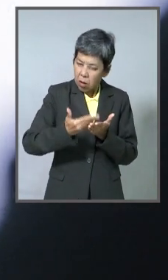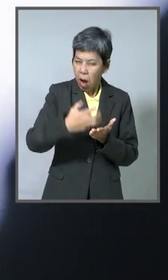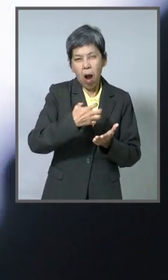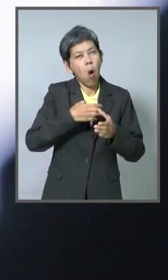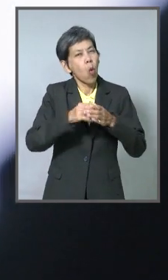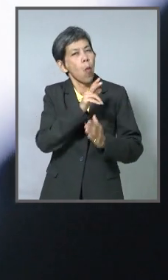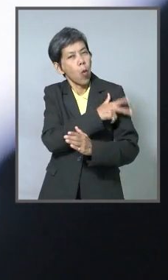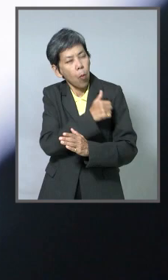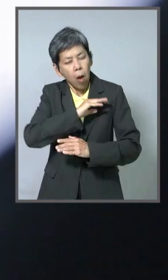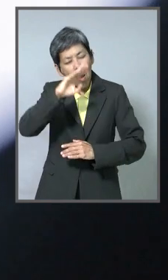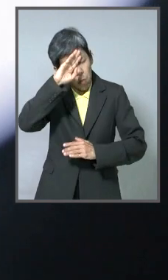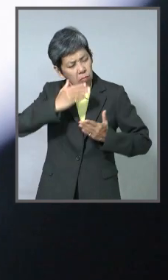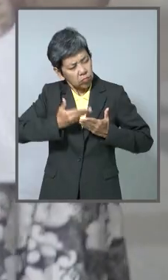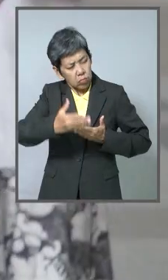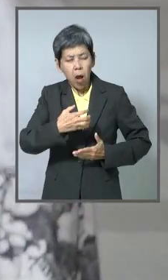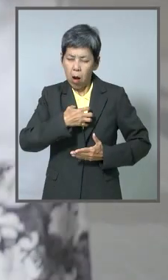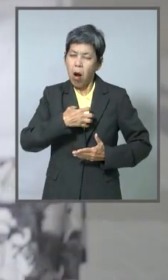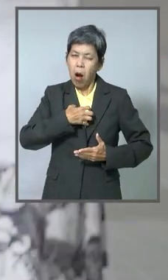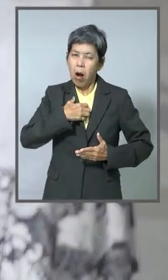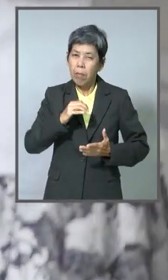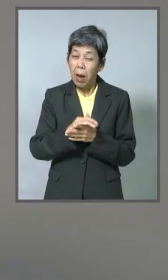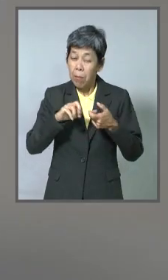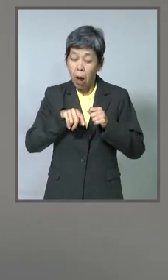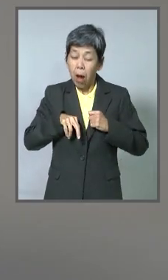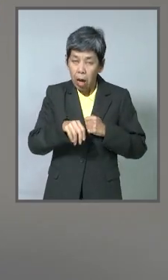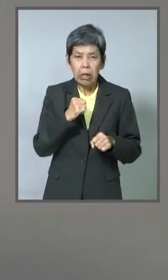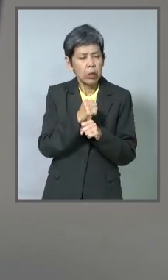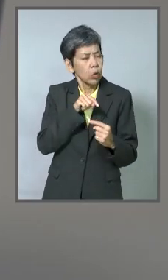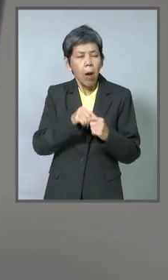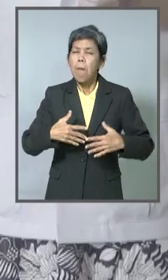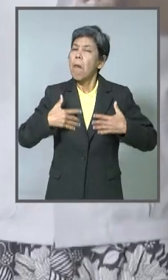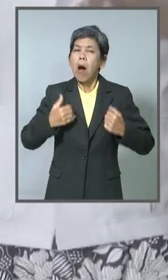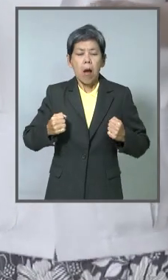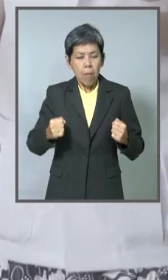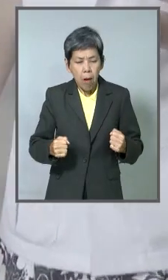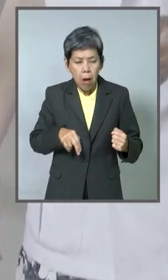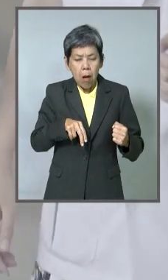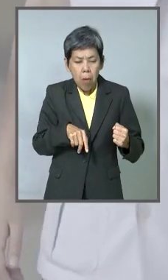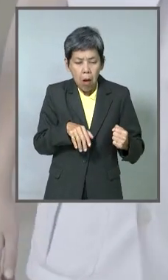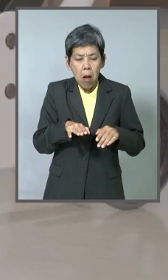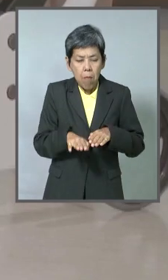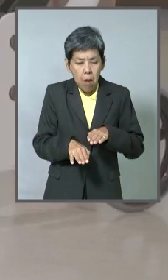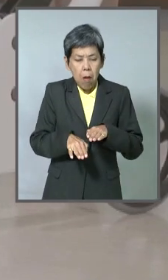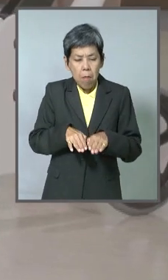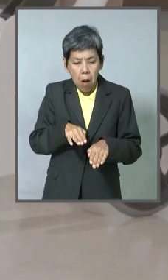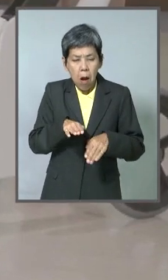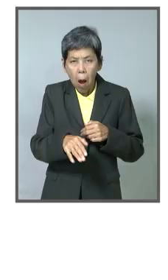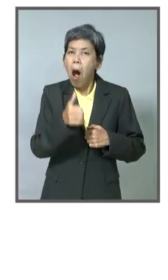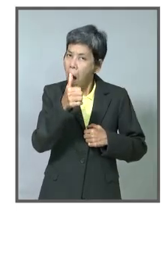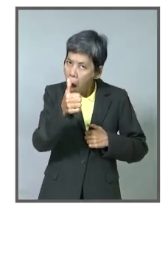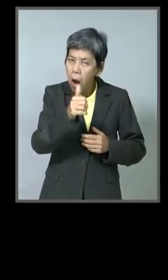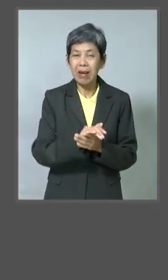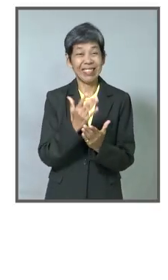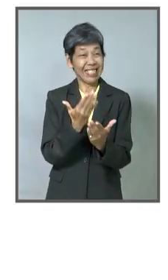ที่ต้องการทั้งโรงพยาบาลและกลุ่มผู้ป่วยที่มีปัญหาเรื่องของการเดินด้วยการใช้งานที่สะดวกสามารถนำไปใช้ได้จ